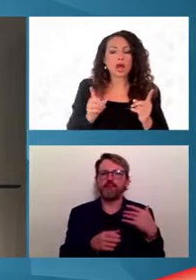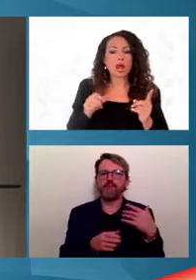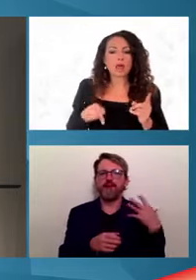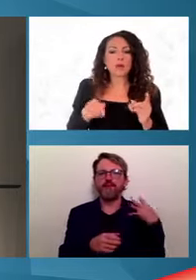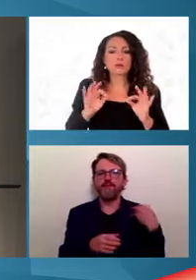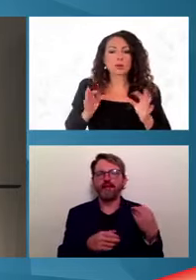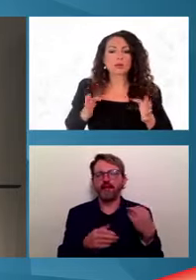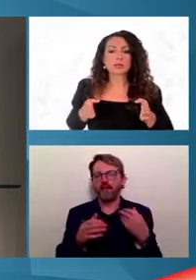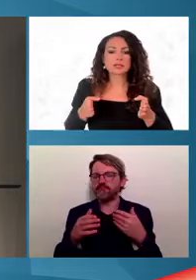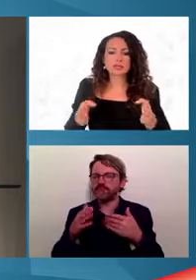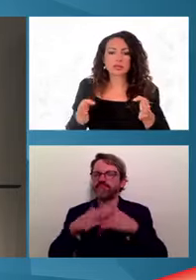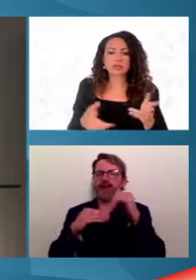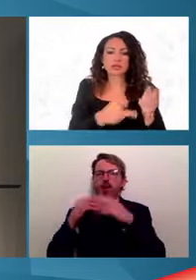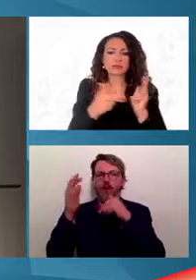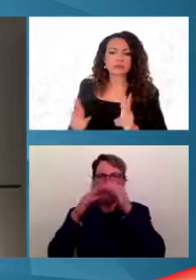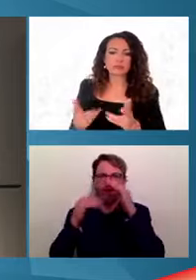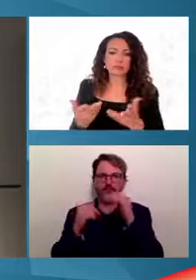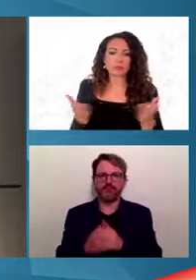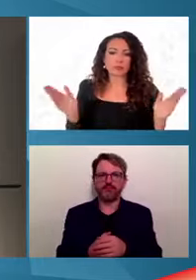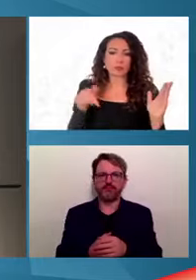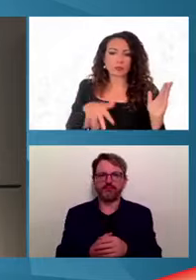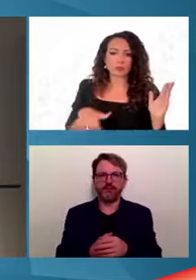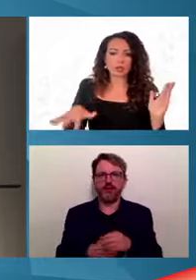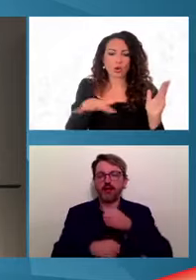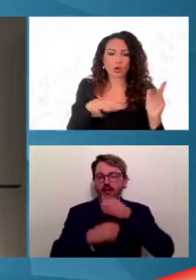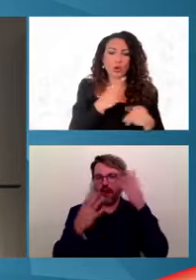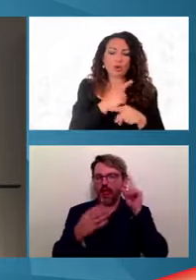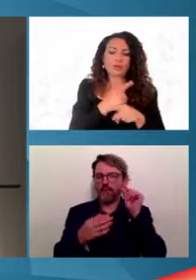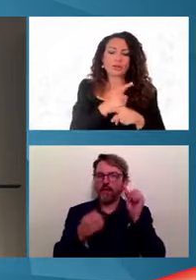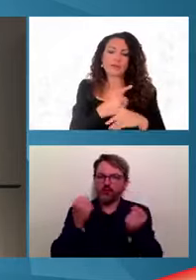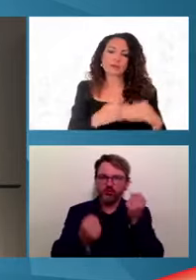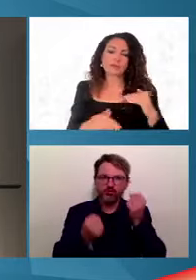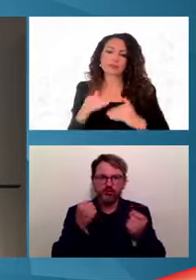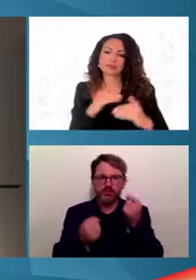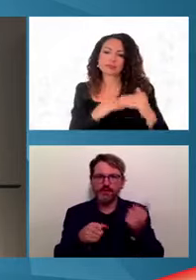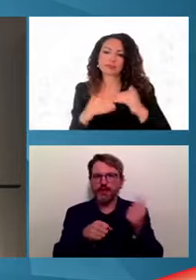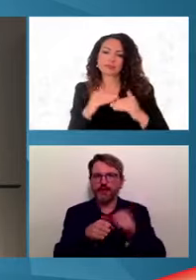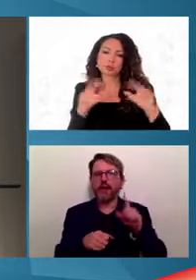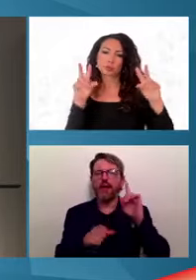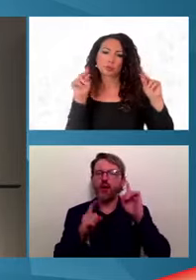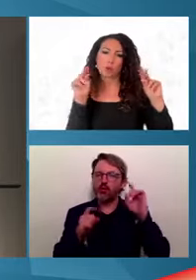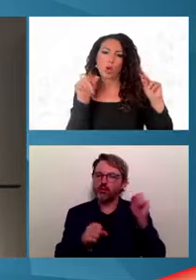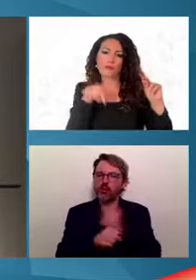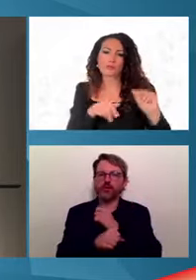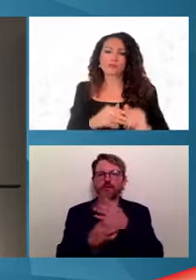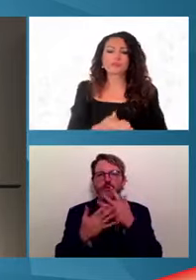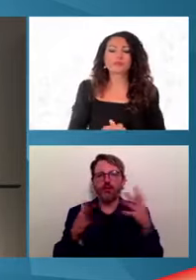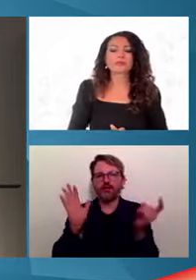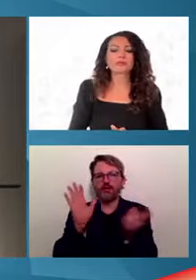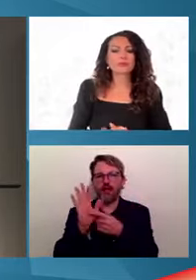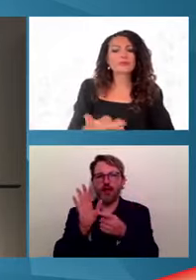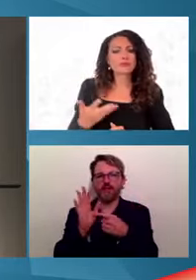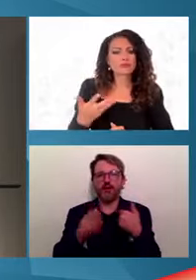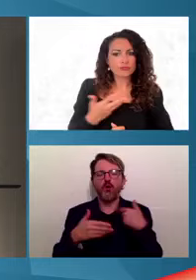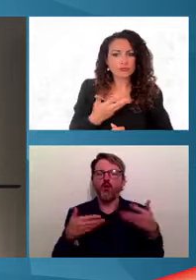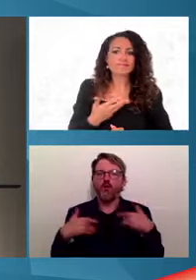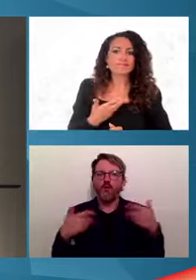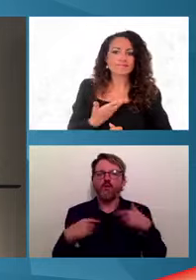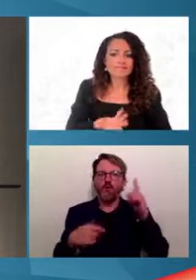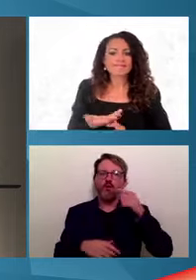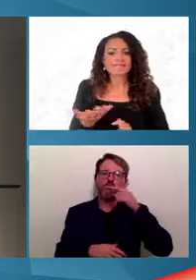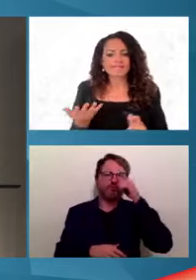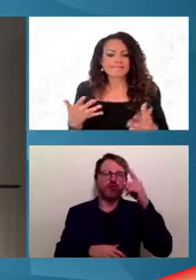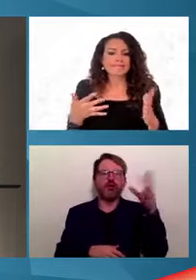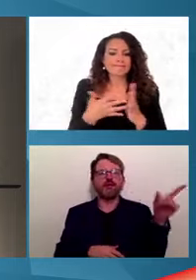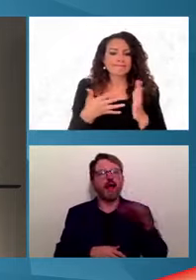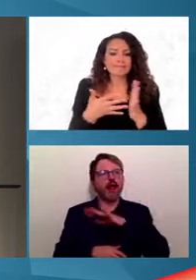aufzubauen. Natürlich mit einigen Schwierigkeiten noch, aber trotzdem eine Herausforderung. Und ich bin sehr froh und stolz, dass hier auch die